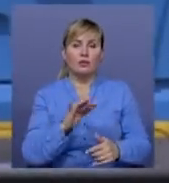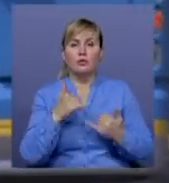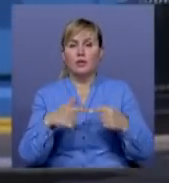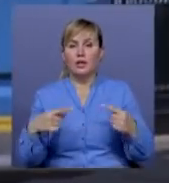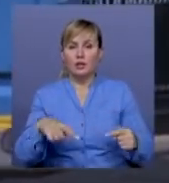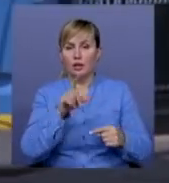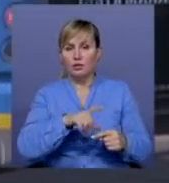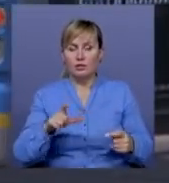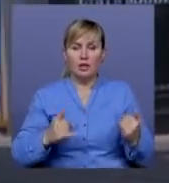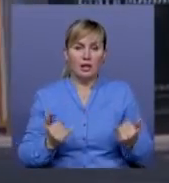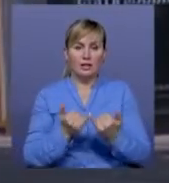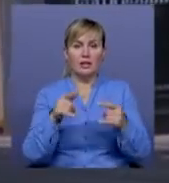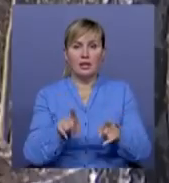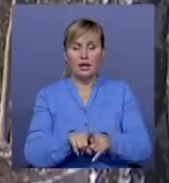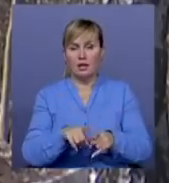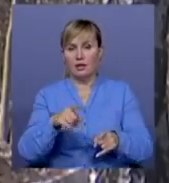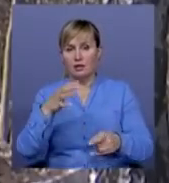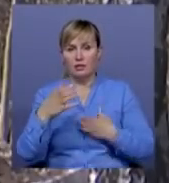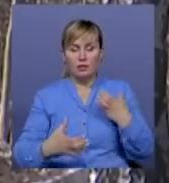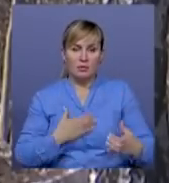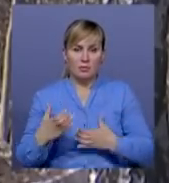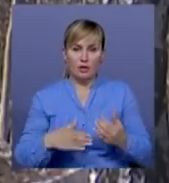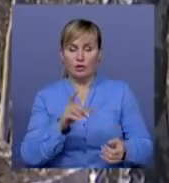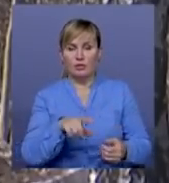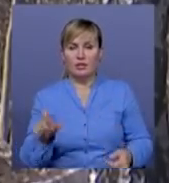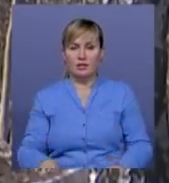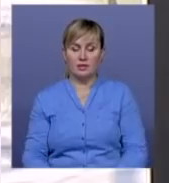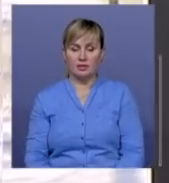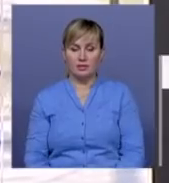некоторых горожан и гостей такая беспечность вызывает обеспокоенность.